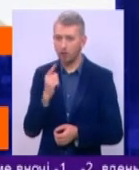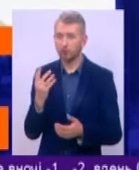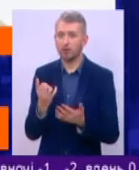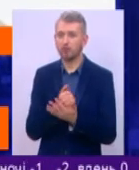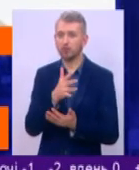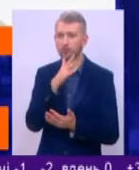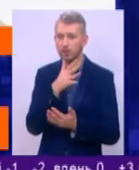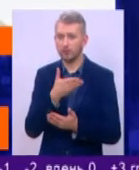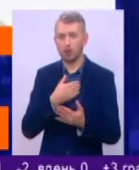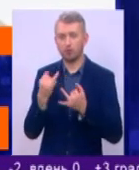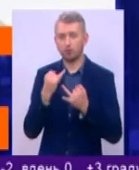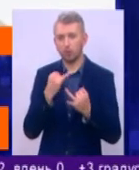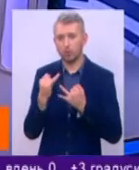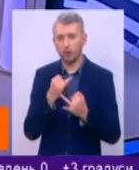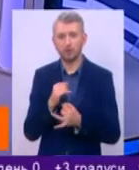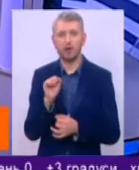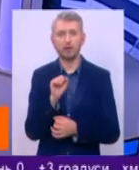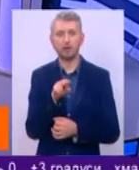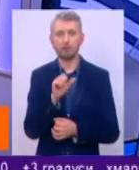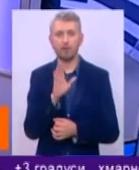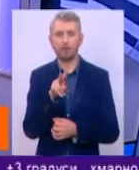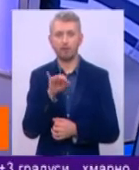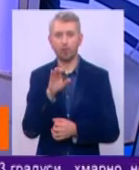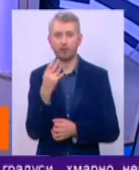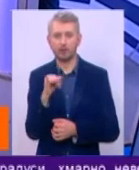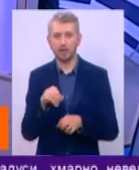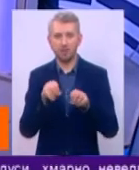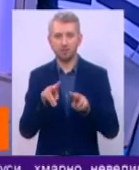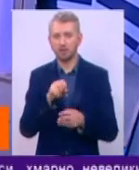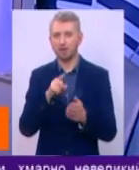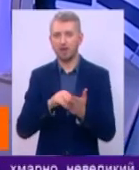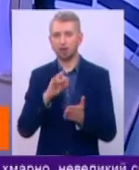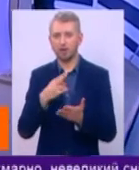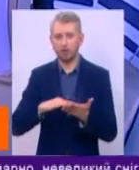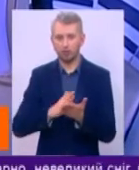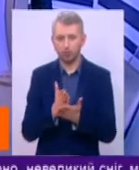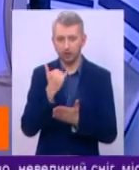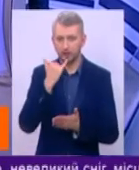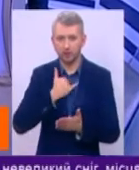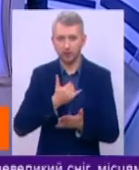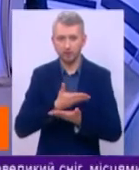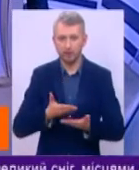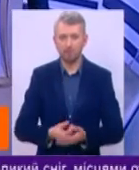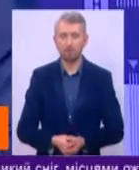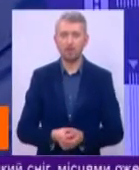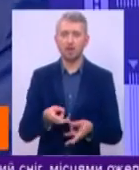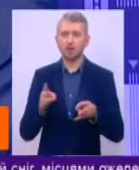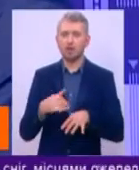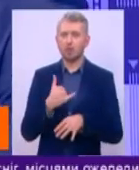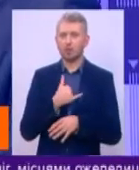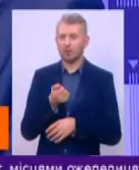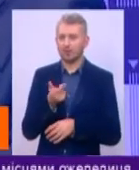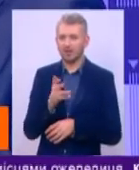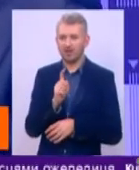знайшли час з нами поспілкуватися. Андрій Павловський, експерт з питань соціальної політики, доєднувався до нашого обговорення телефоном. Залишається у нас